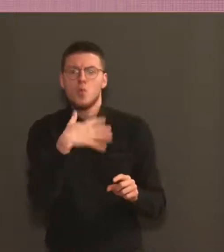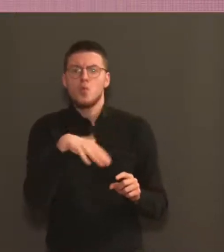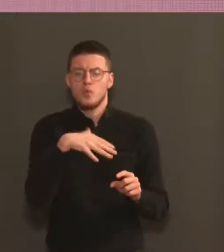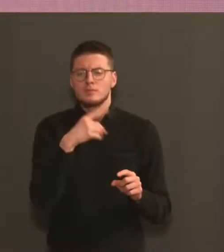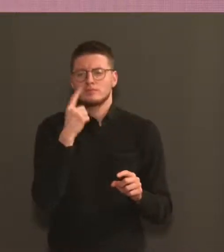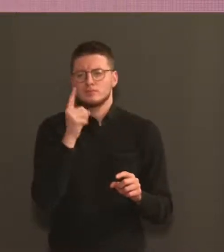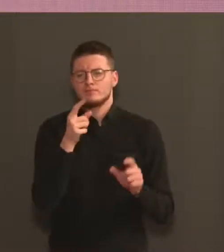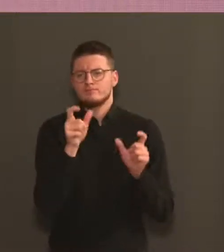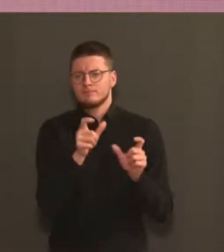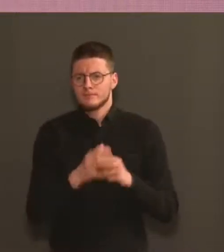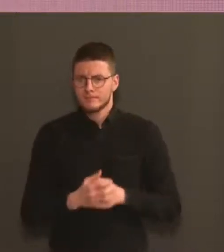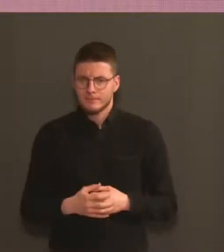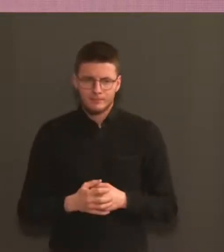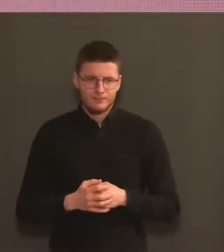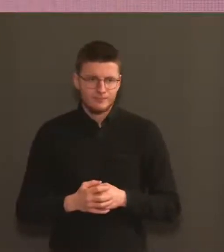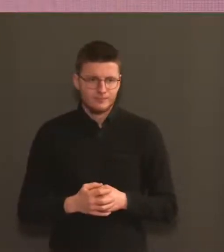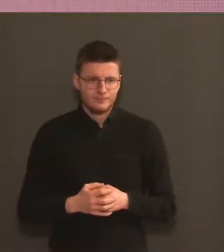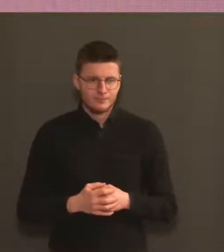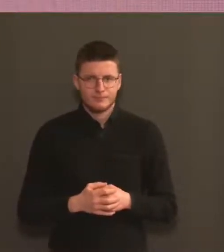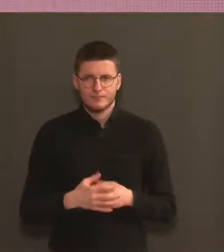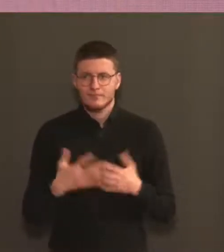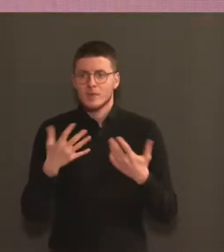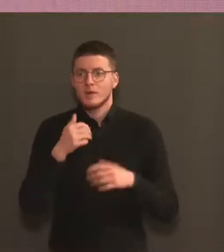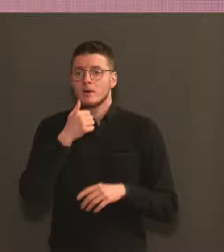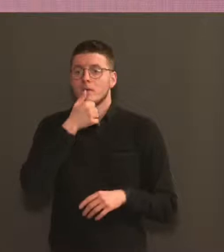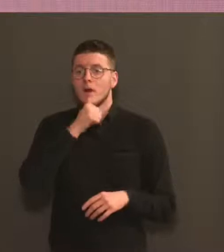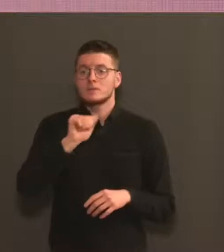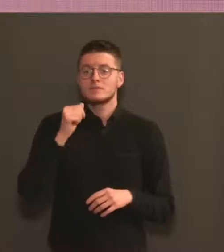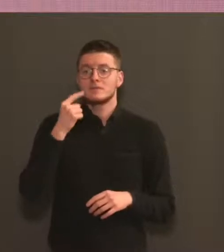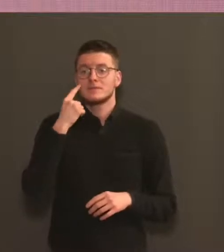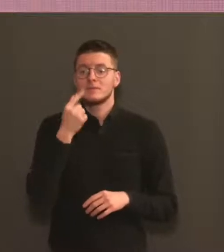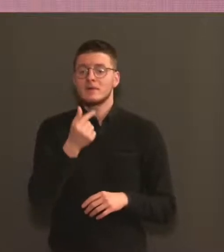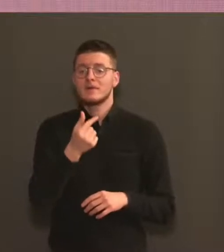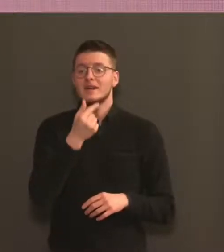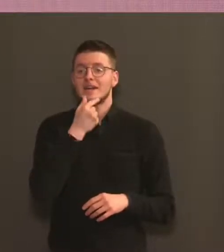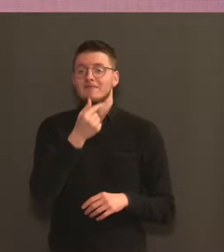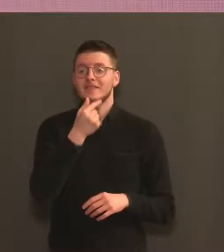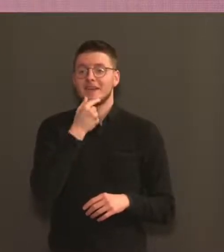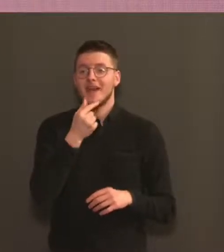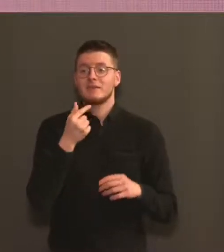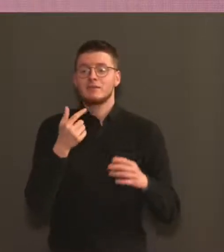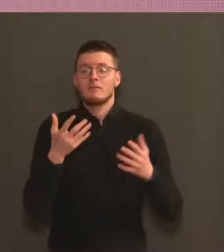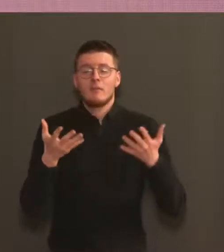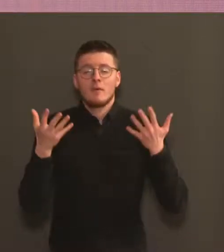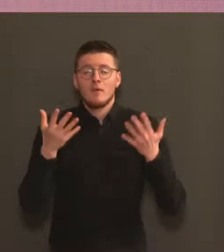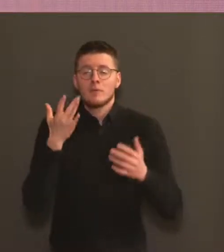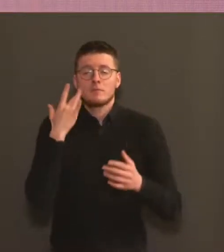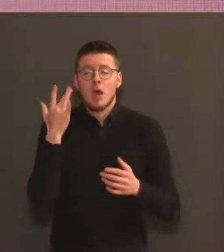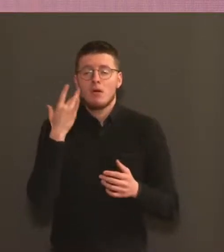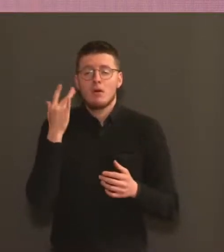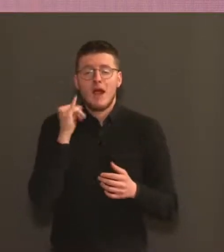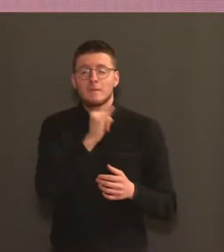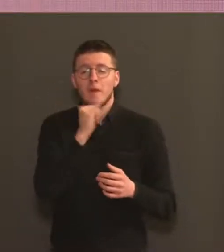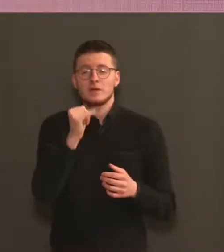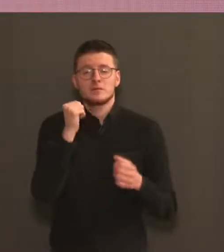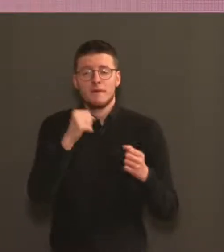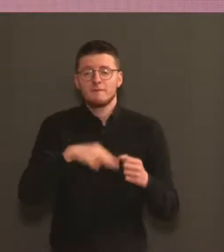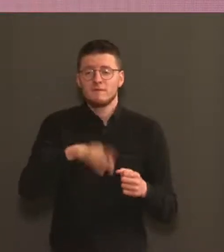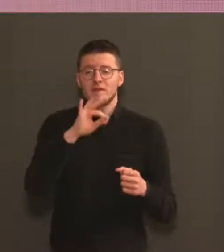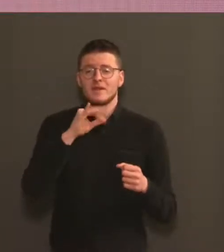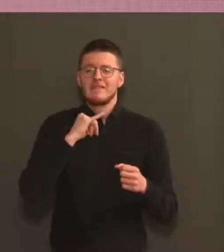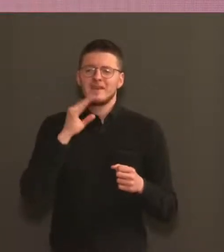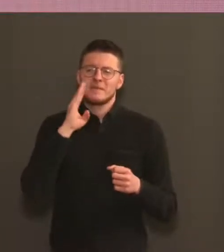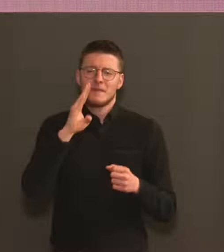Wanneer leeftijd het selectiecriterium is, kan men de informatie halen uit het